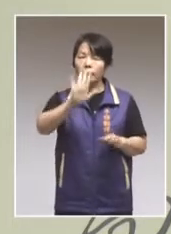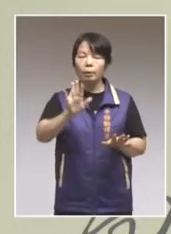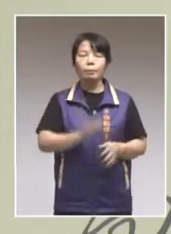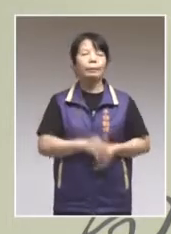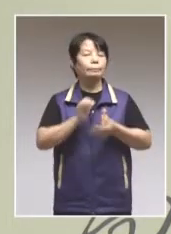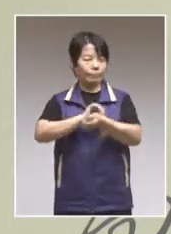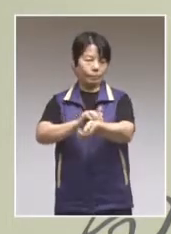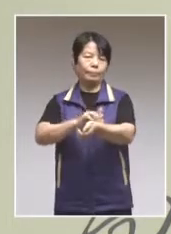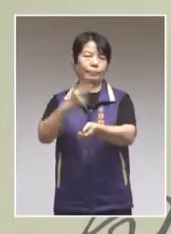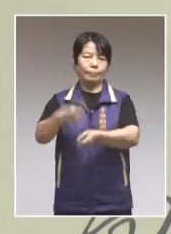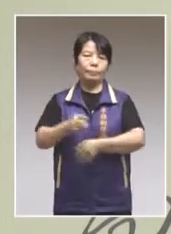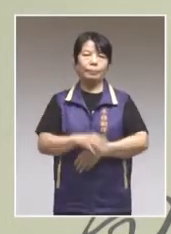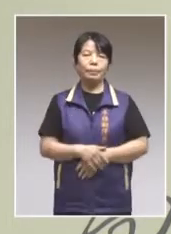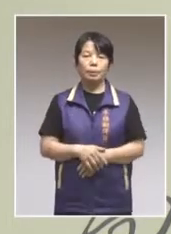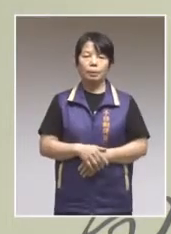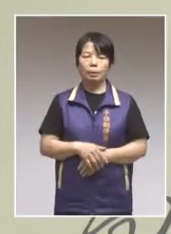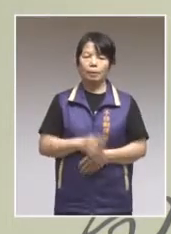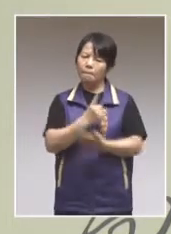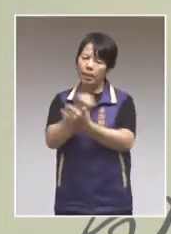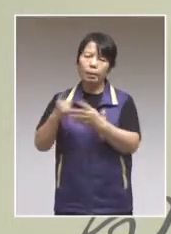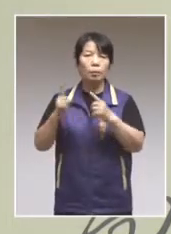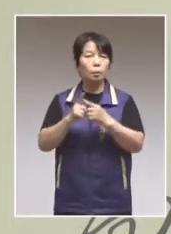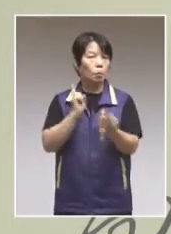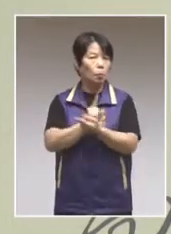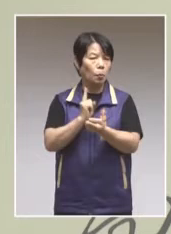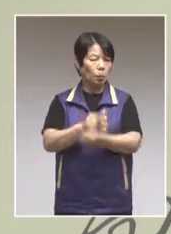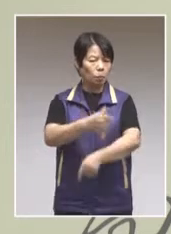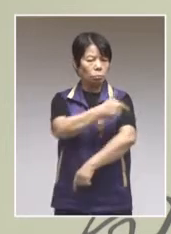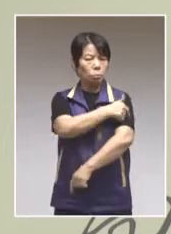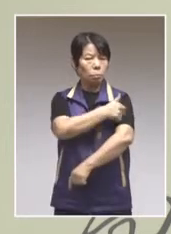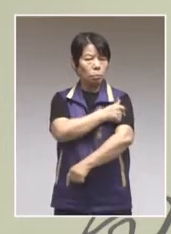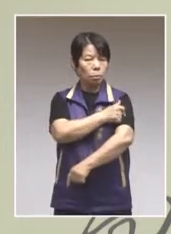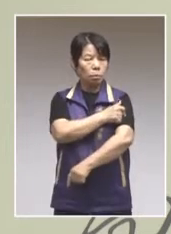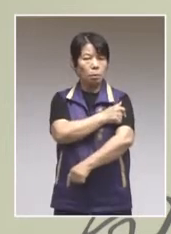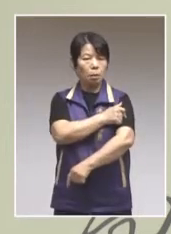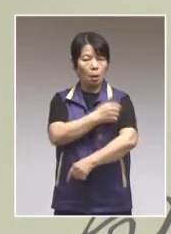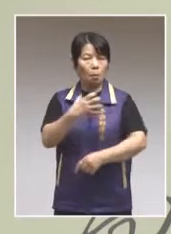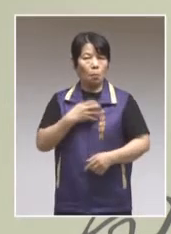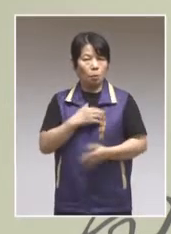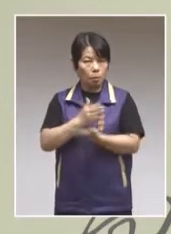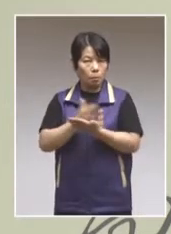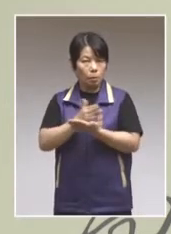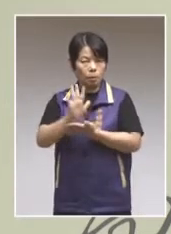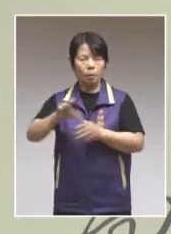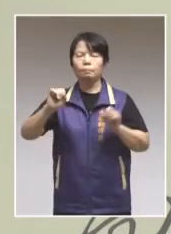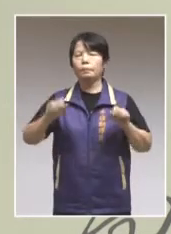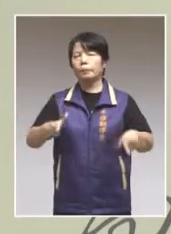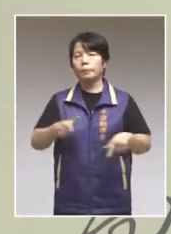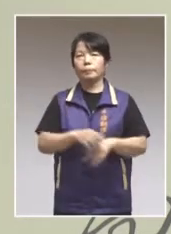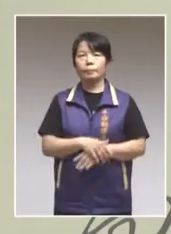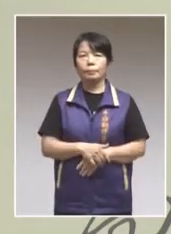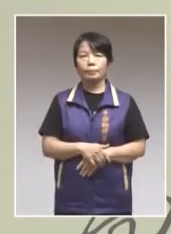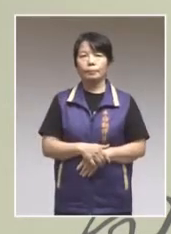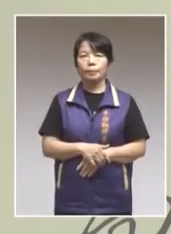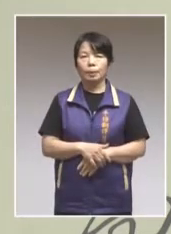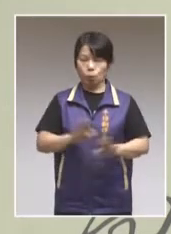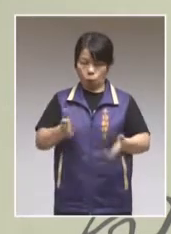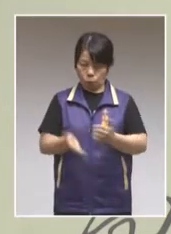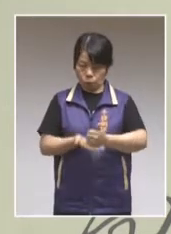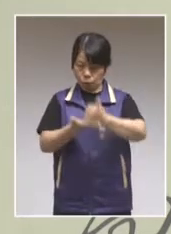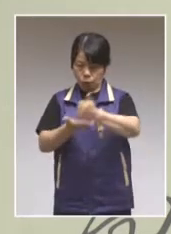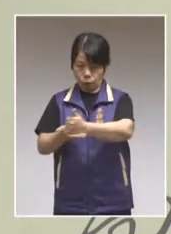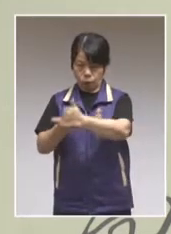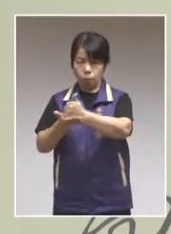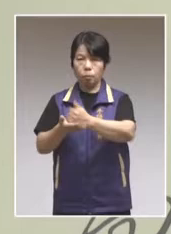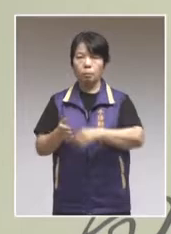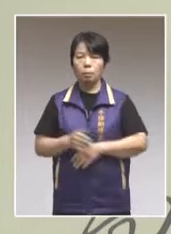医。那所以每个人对于这个打疫苗的风险的评估当然是不大一样的哦。那基本上是尊重，那不